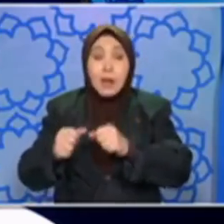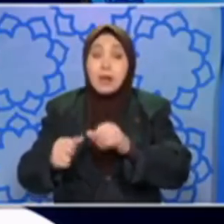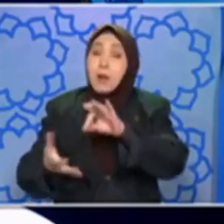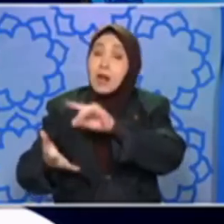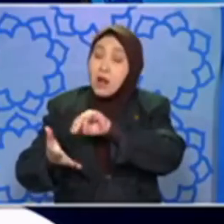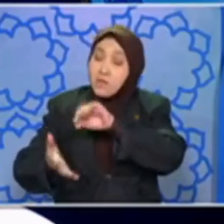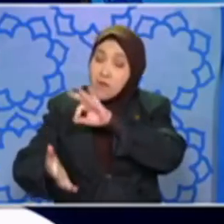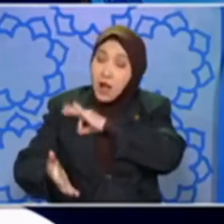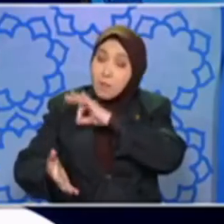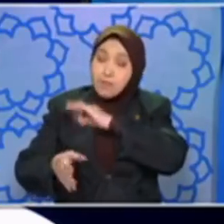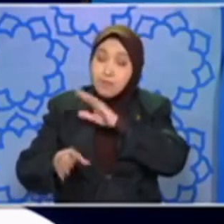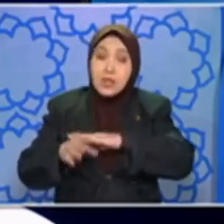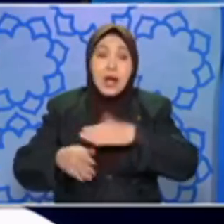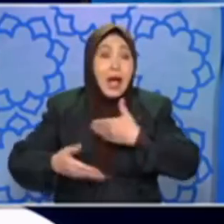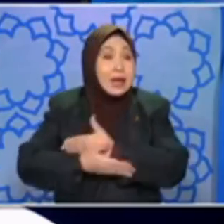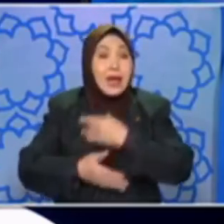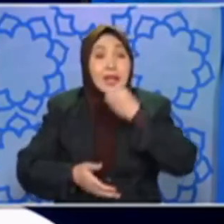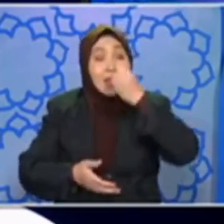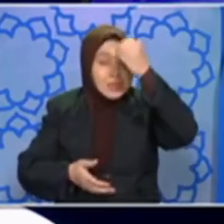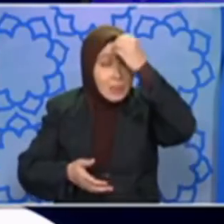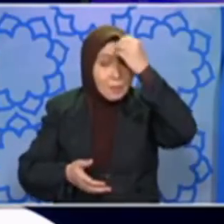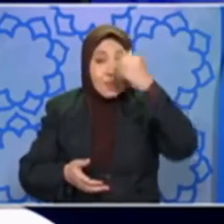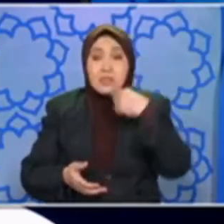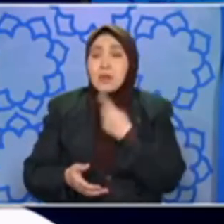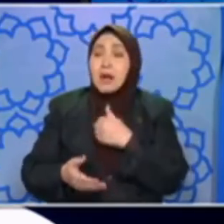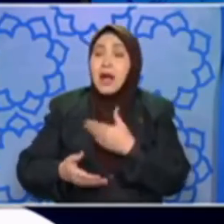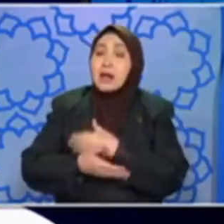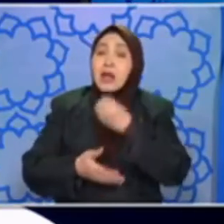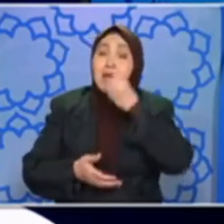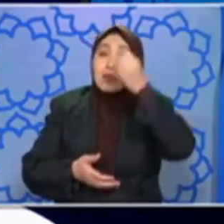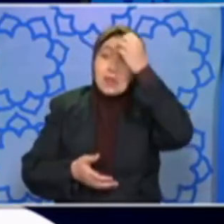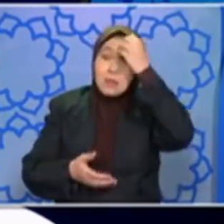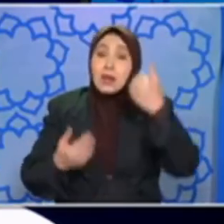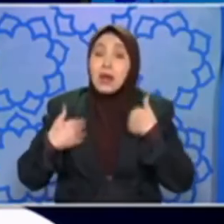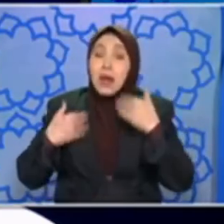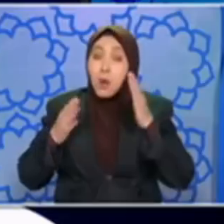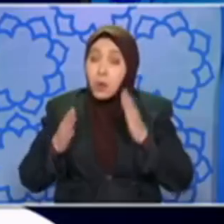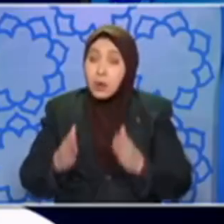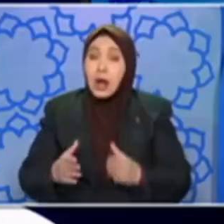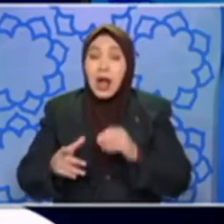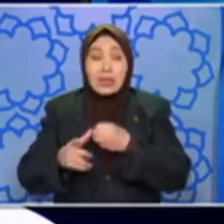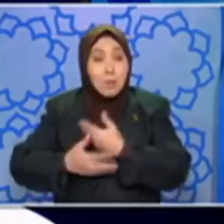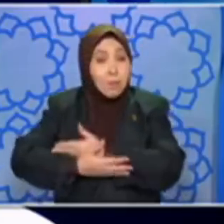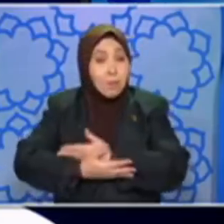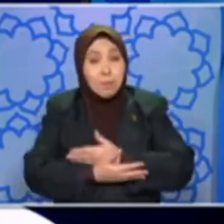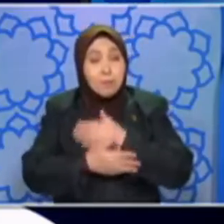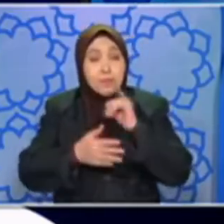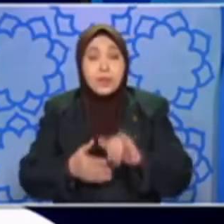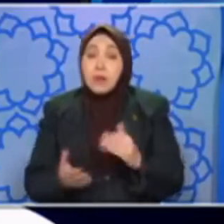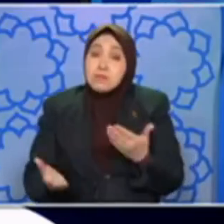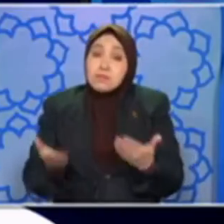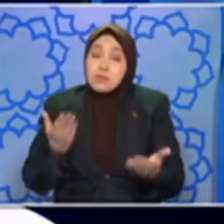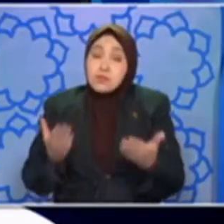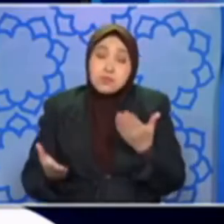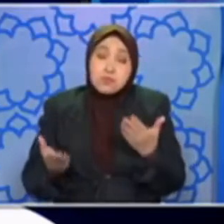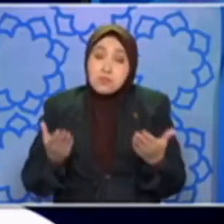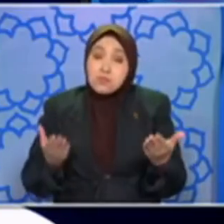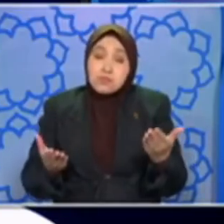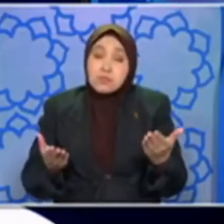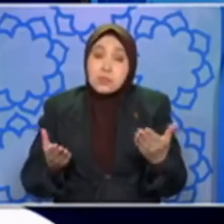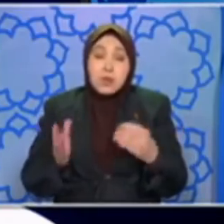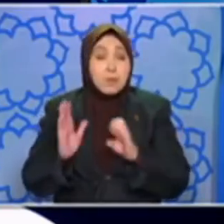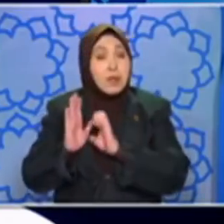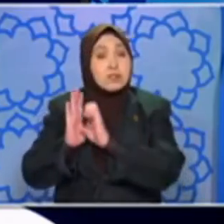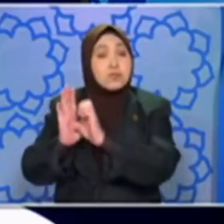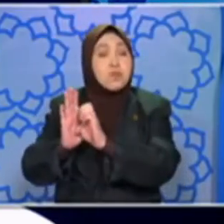kepada si anak yatim. Siapa anak yatim? Anak yatim adalah orang ataupun anak yang mungkin kurang pendedahan, Ustaz,